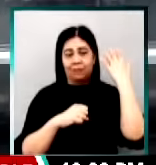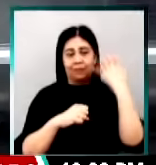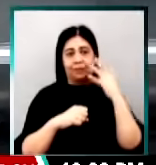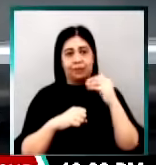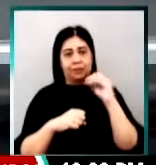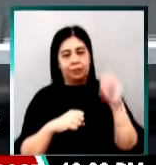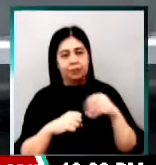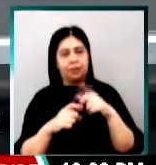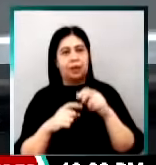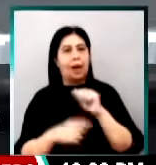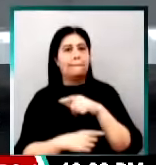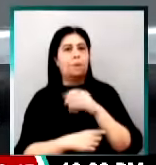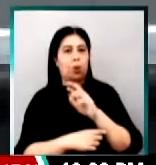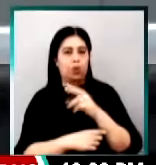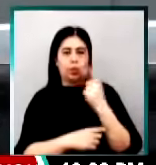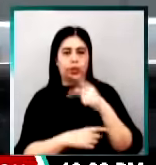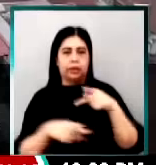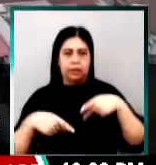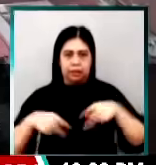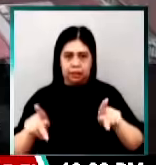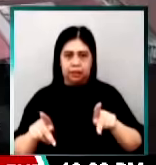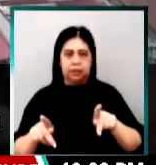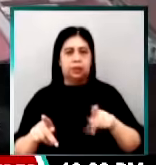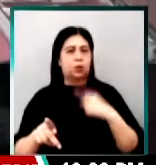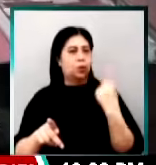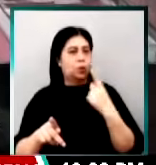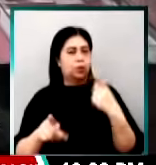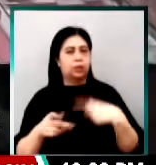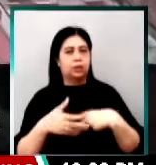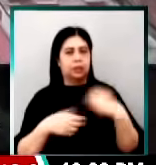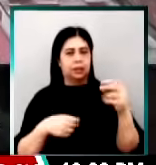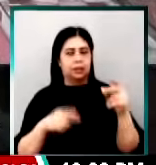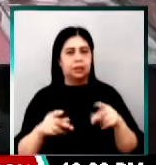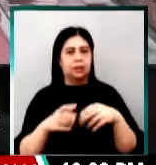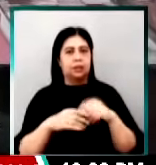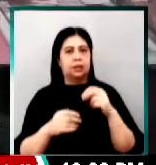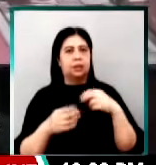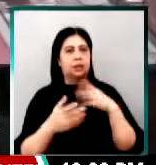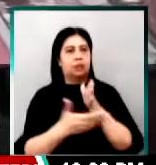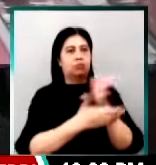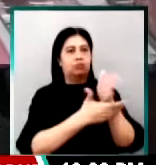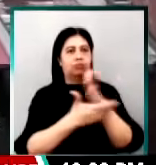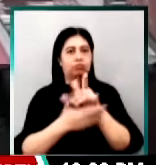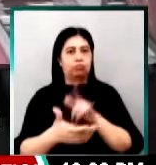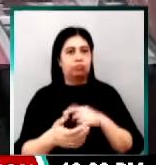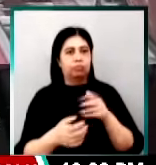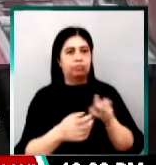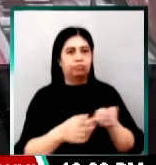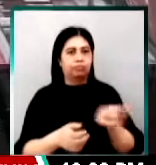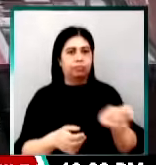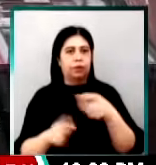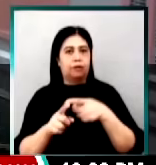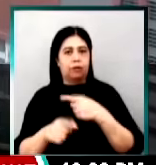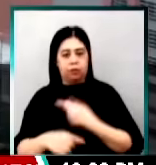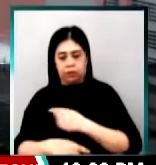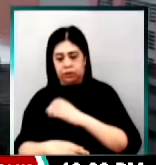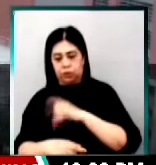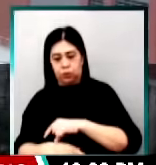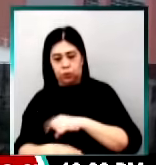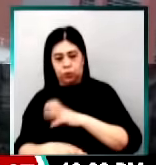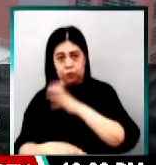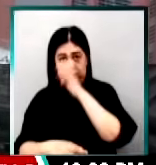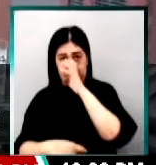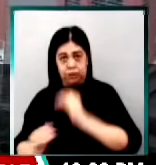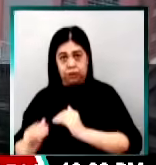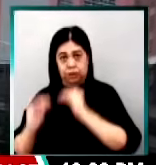persons outside of residence o upward lang ang papayagang mag-interzonal travel o yung pagbiyahe mula sa GCQ with heightened restrictions